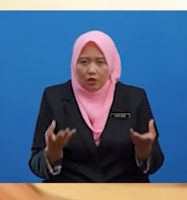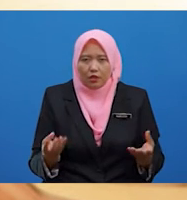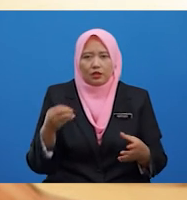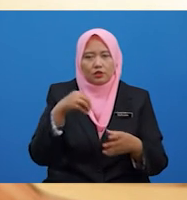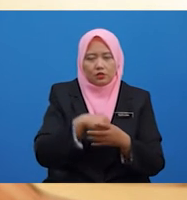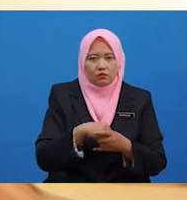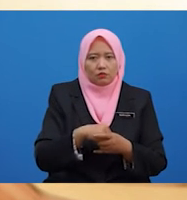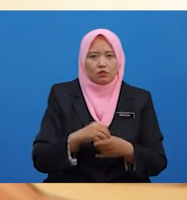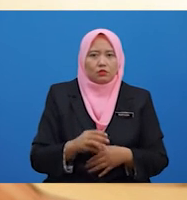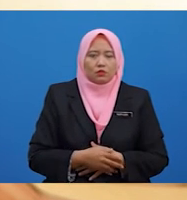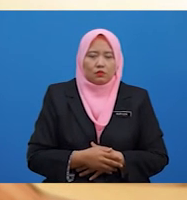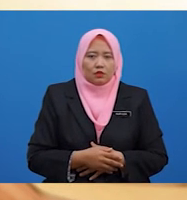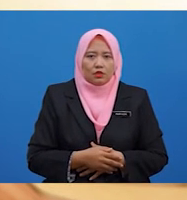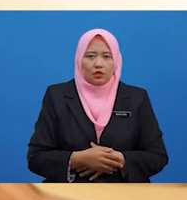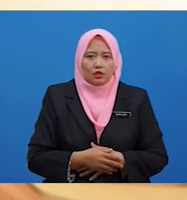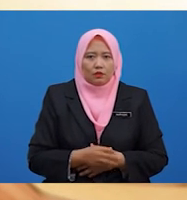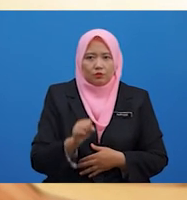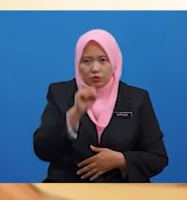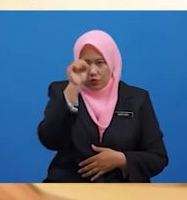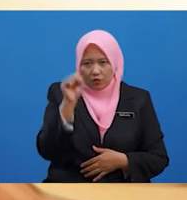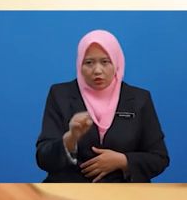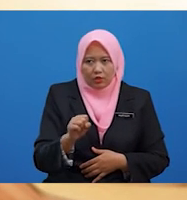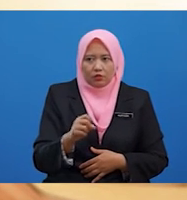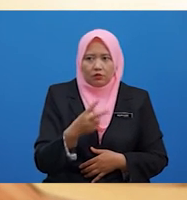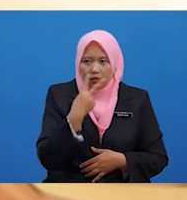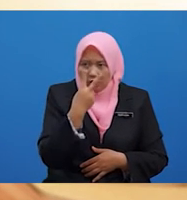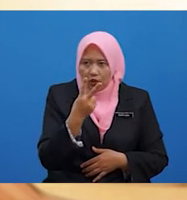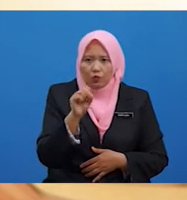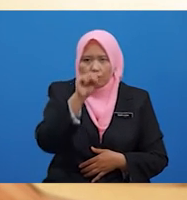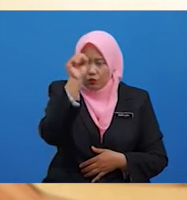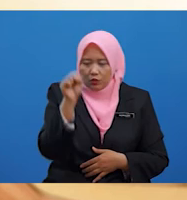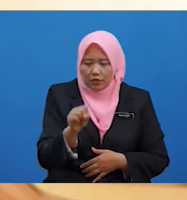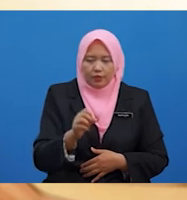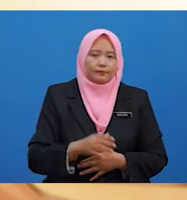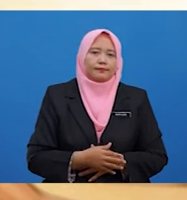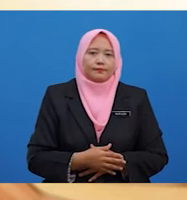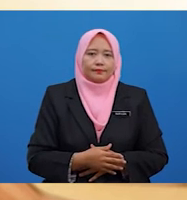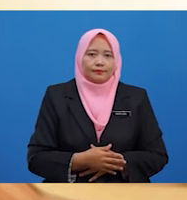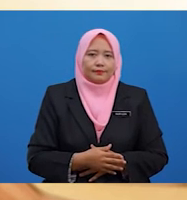diberi dan buatlah pilihan yang terbaik sesuai dengan kehendak soalan.